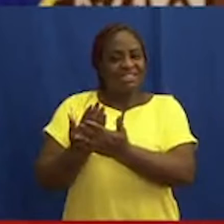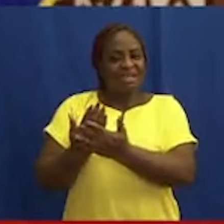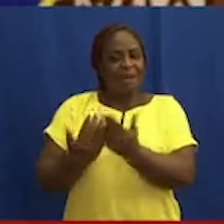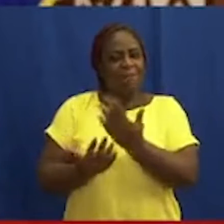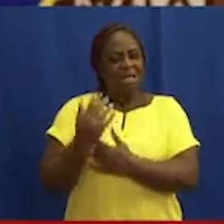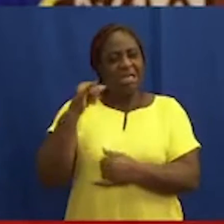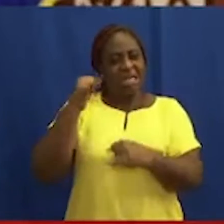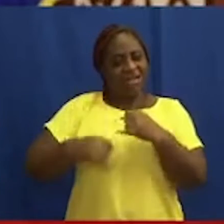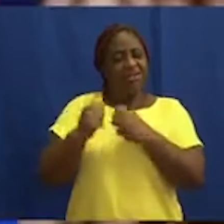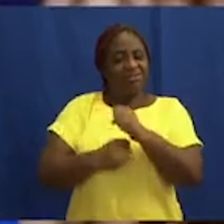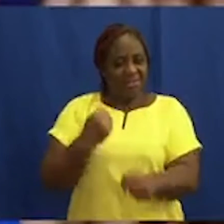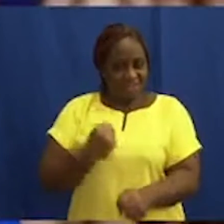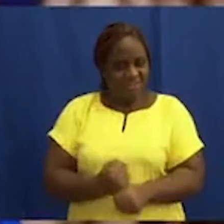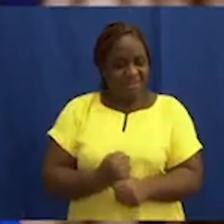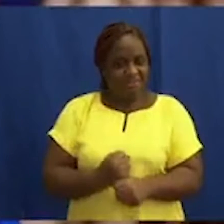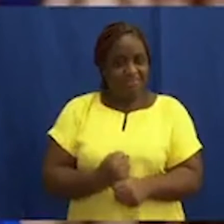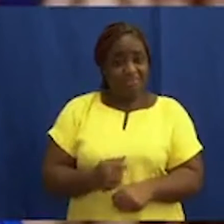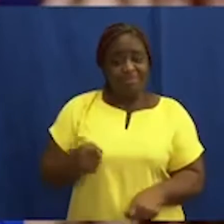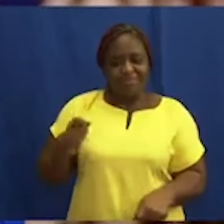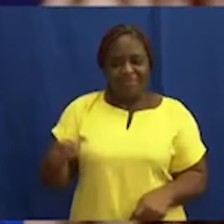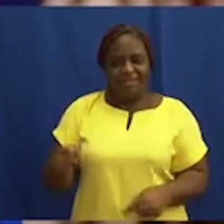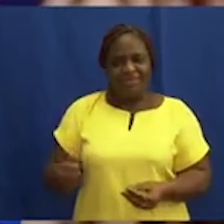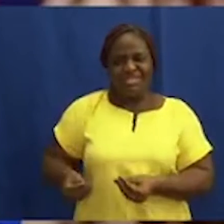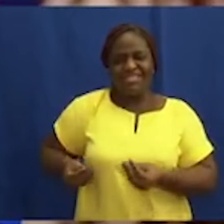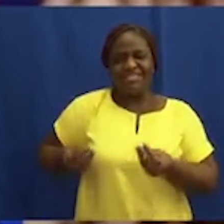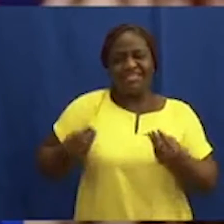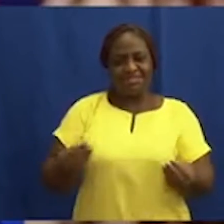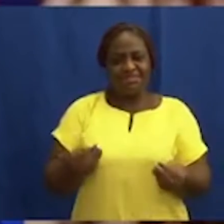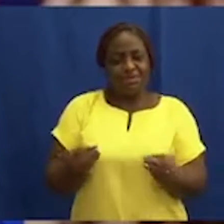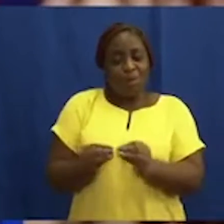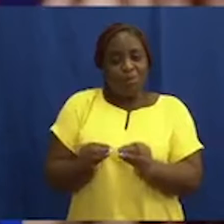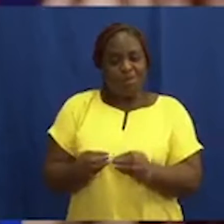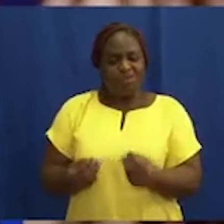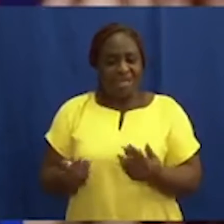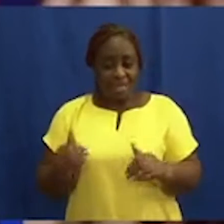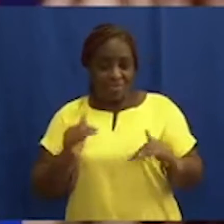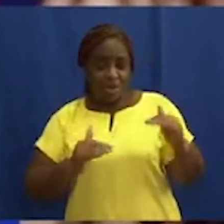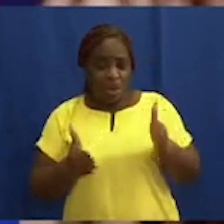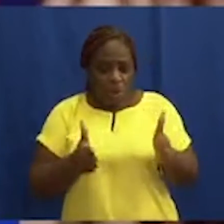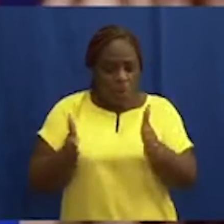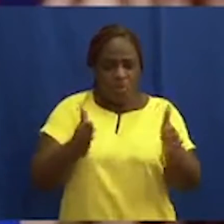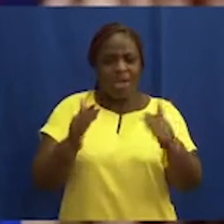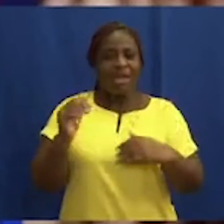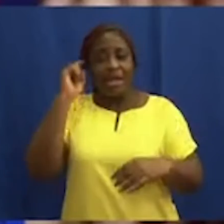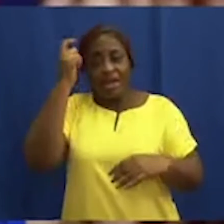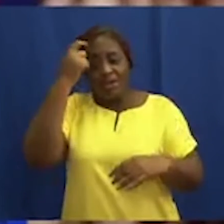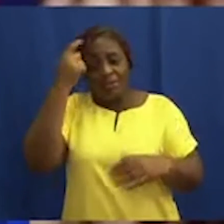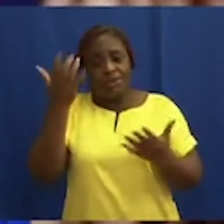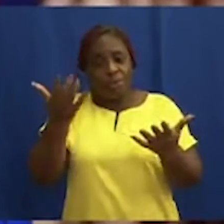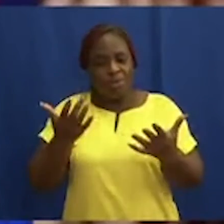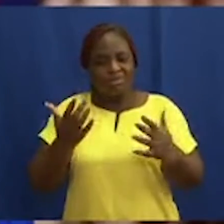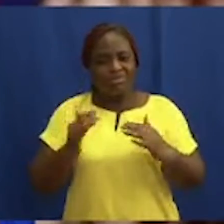da yake ba su saba da shi ba wajen tafiyar da rayuwarsu na yau da kullum kuma na san cewa ainihin